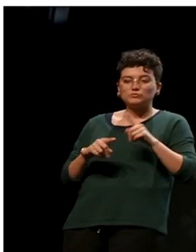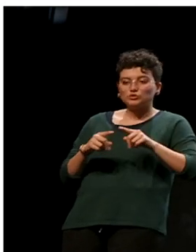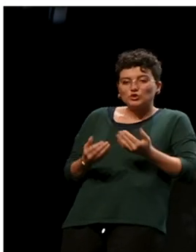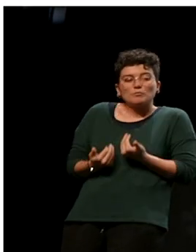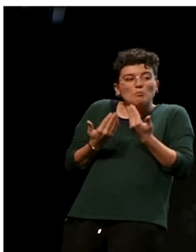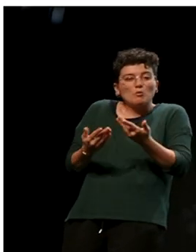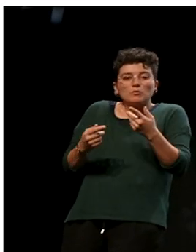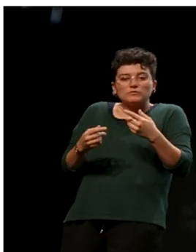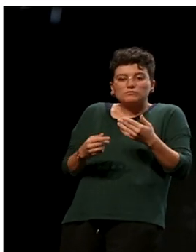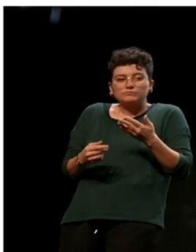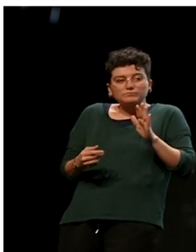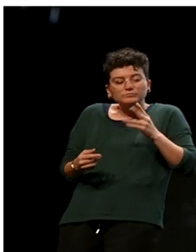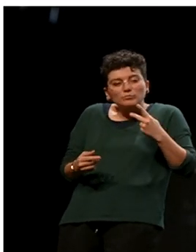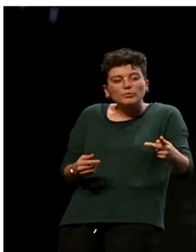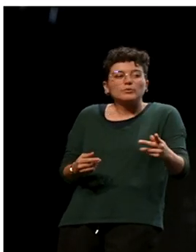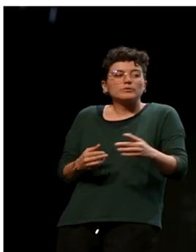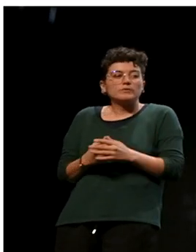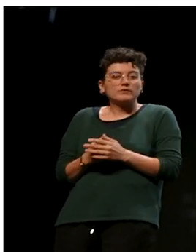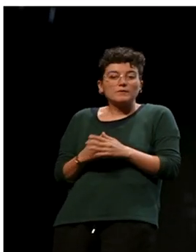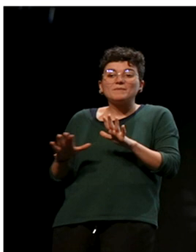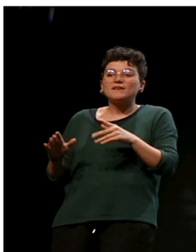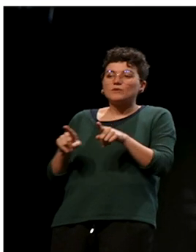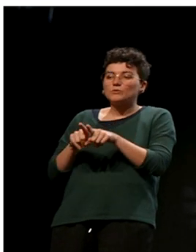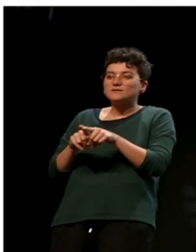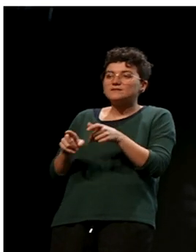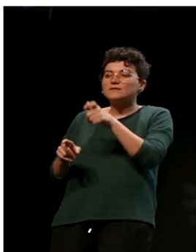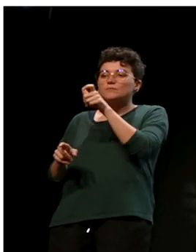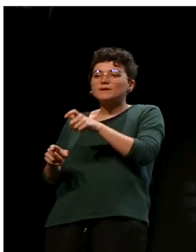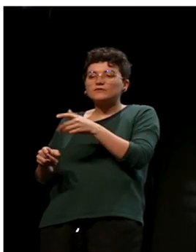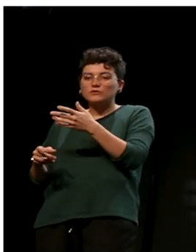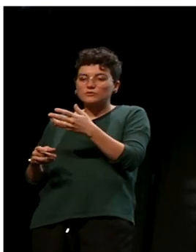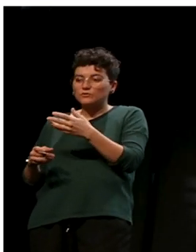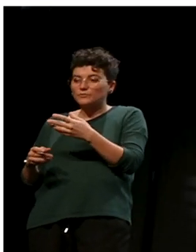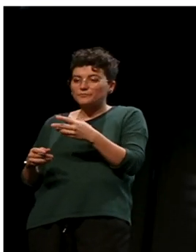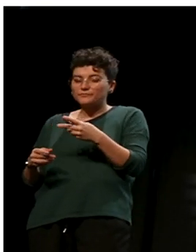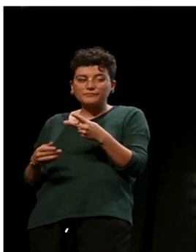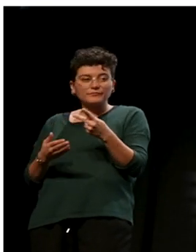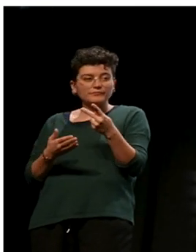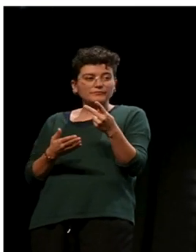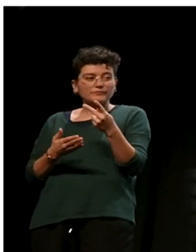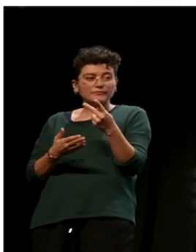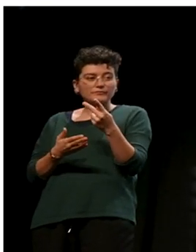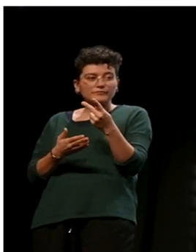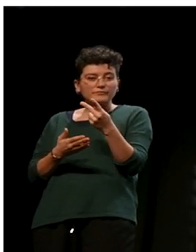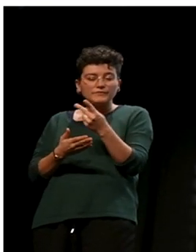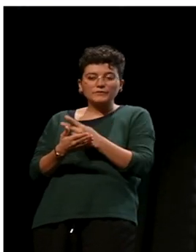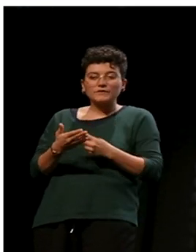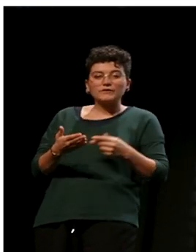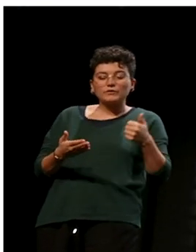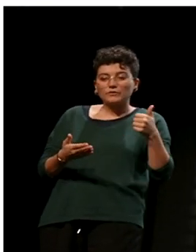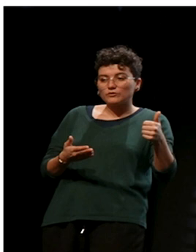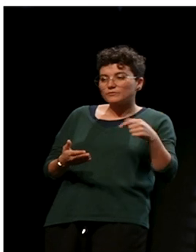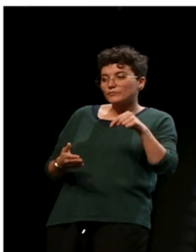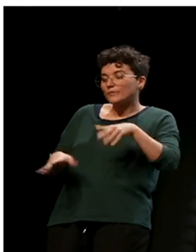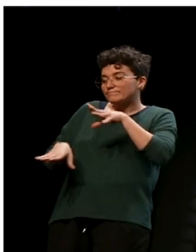la main de l'éditeur derrière aussi et sa responsabilité à lui, quoi. Donc c'est peut-être d'accepter ce genre de travail-là et par contre de juste refuser